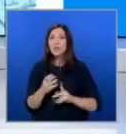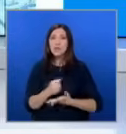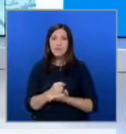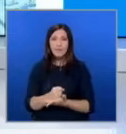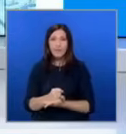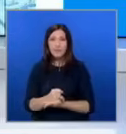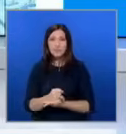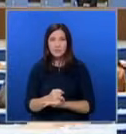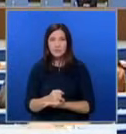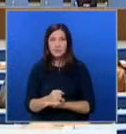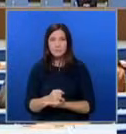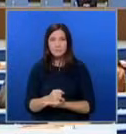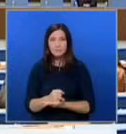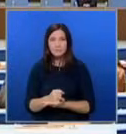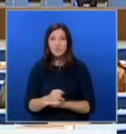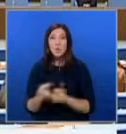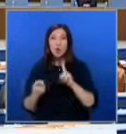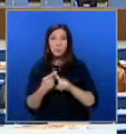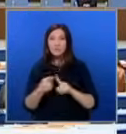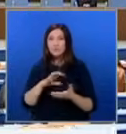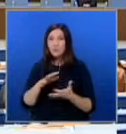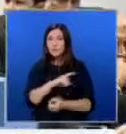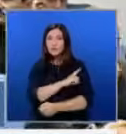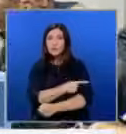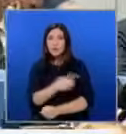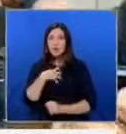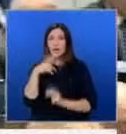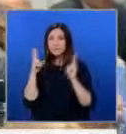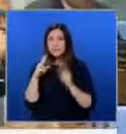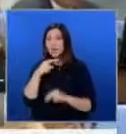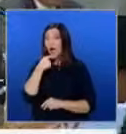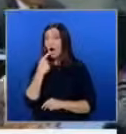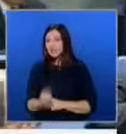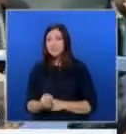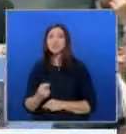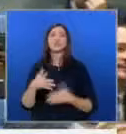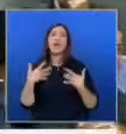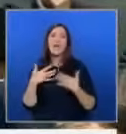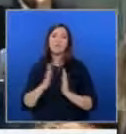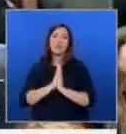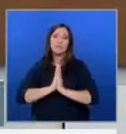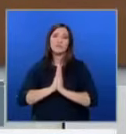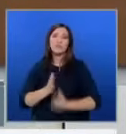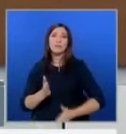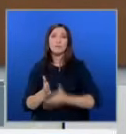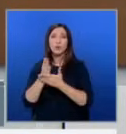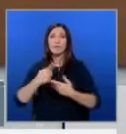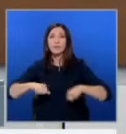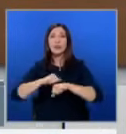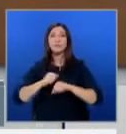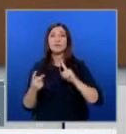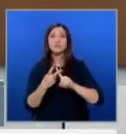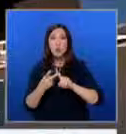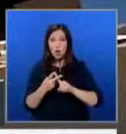и третия мандат. От първата политическа сила ГЕРБ СДС казват, че заявките и призивите за подкрепа на кабинет